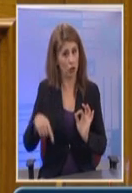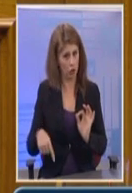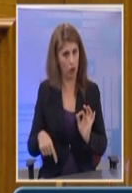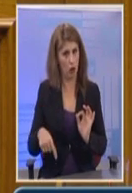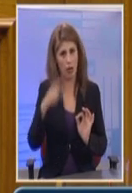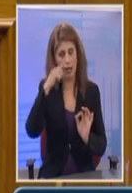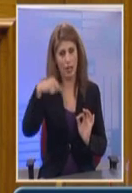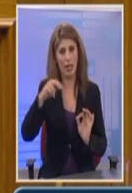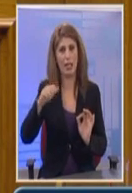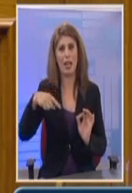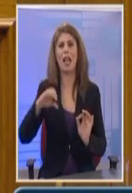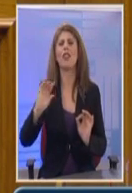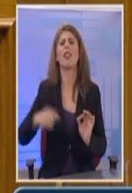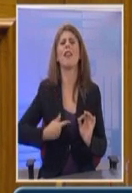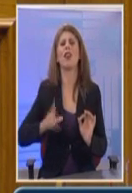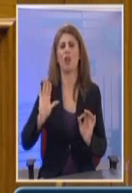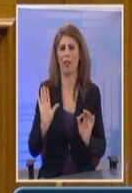το ΝΑΤΟ δεν φαίνεται να σας ενοχλεί.